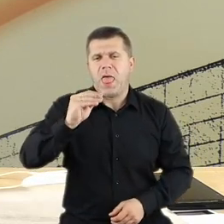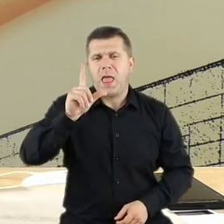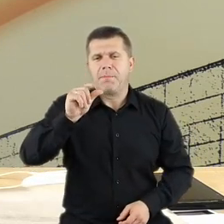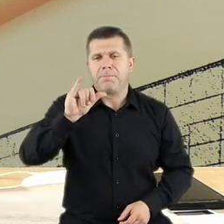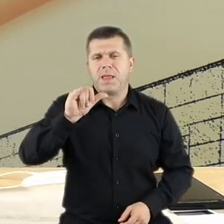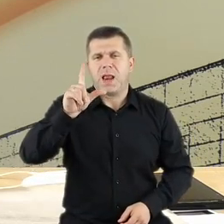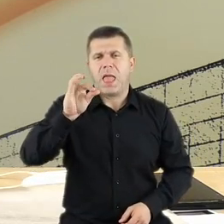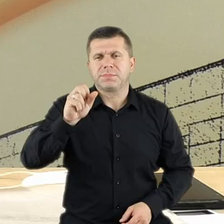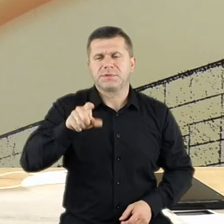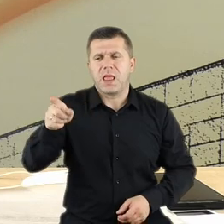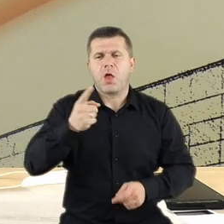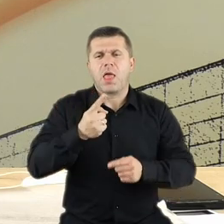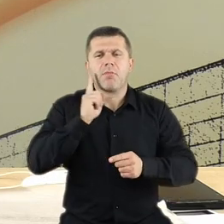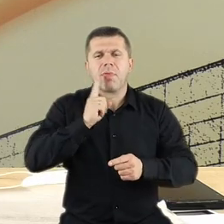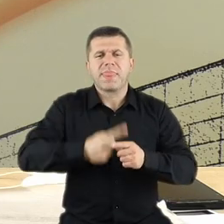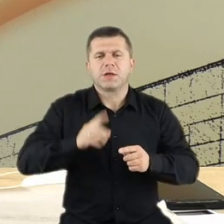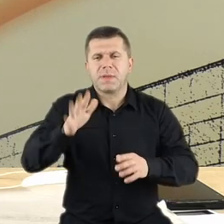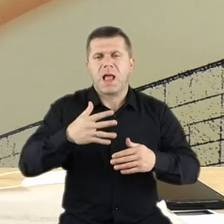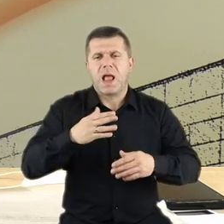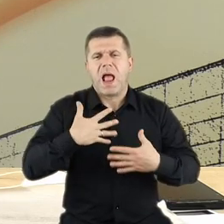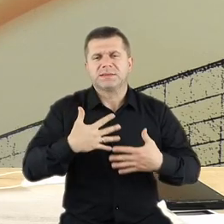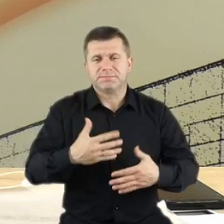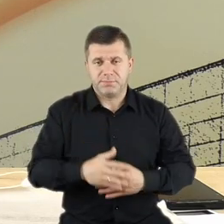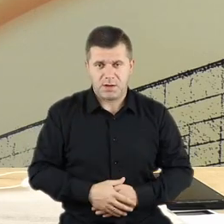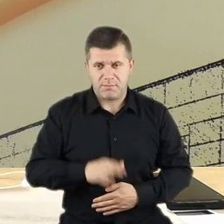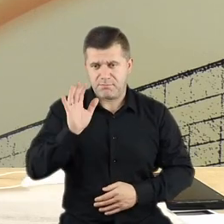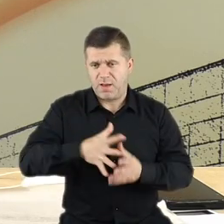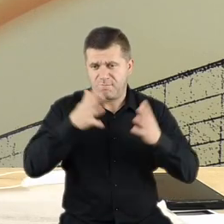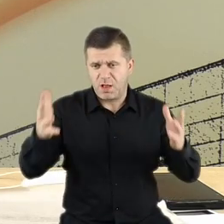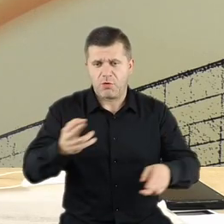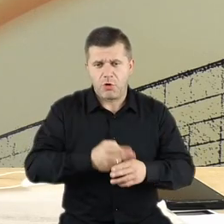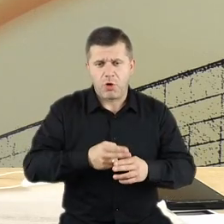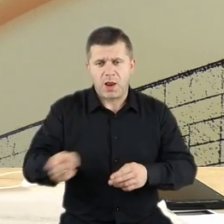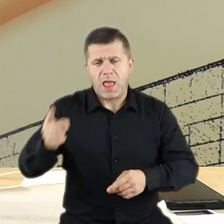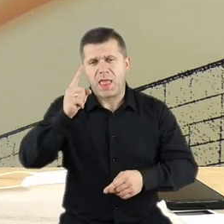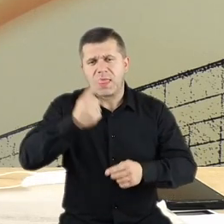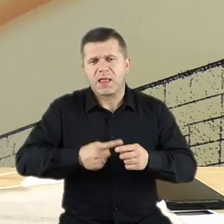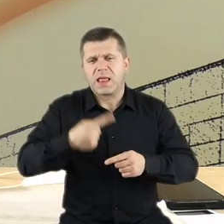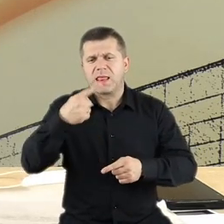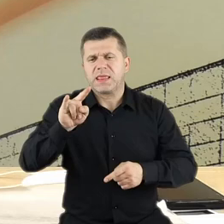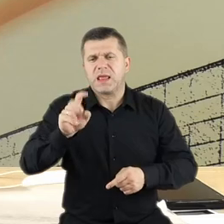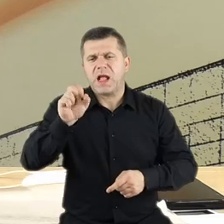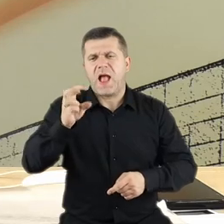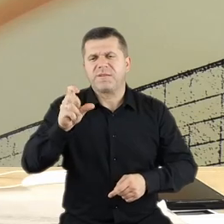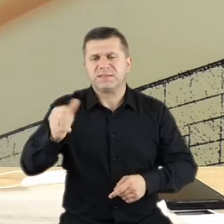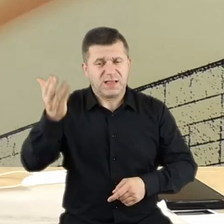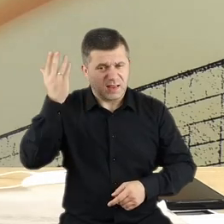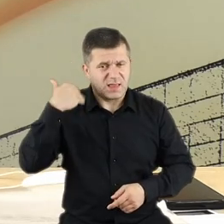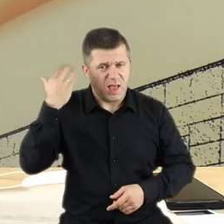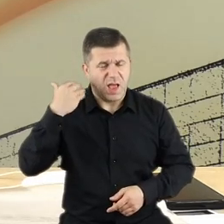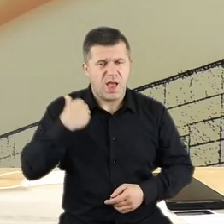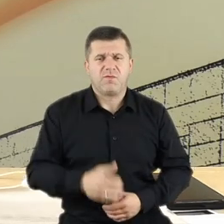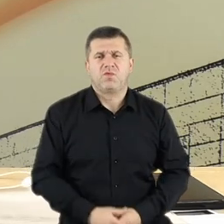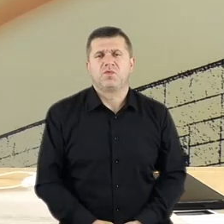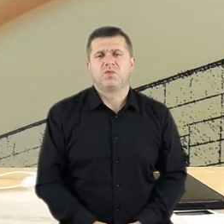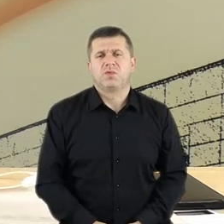teść ma astmę syn szwagra ma wielką chorobę a jego teściu dychawice No dawniej